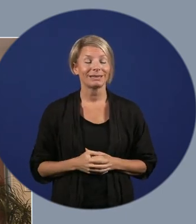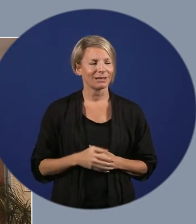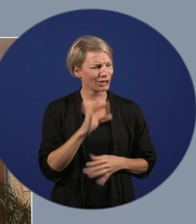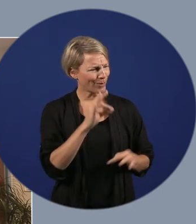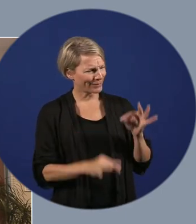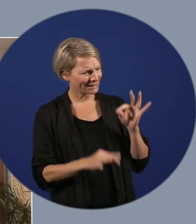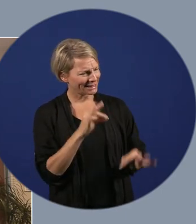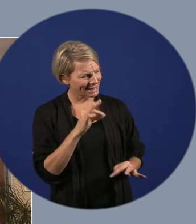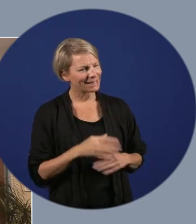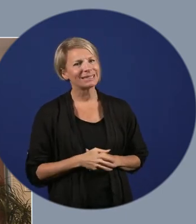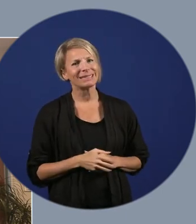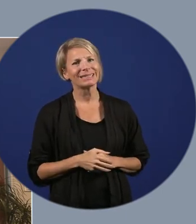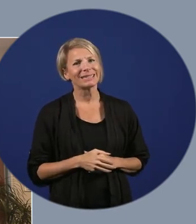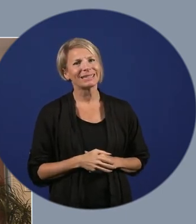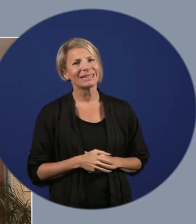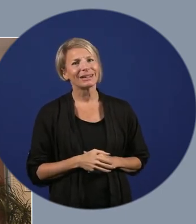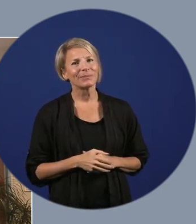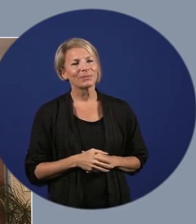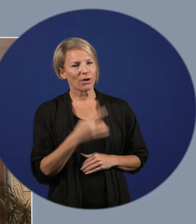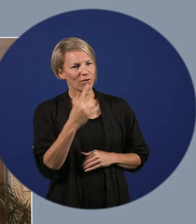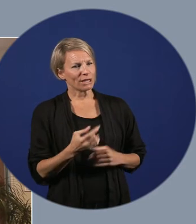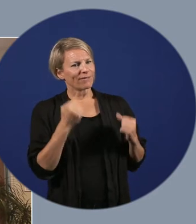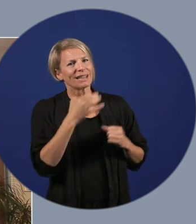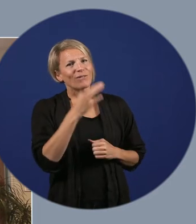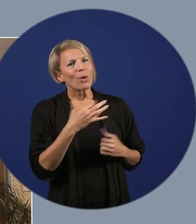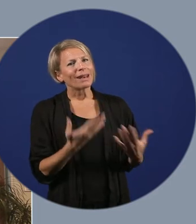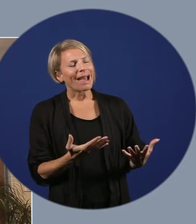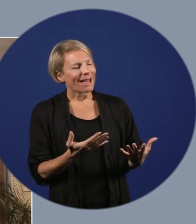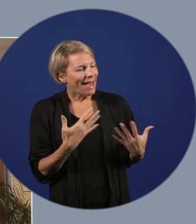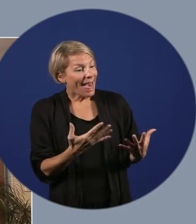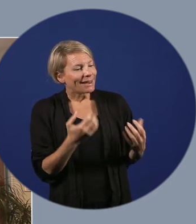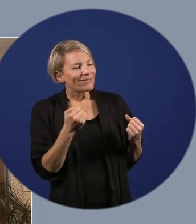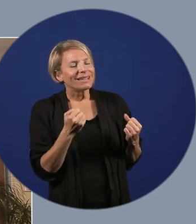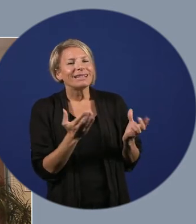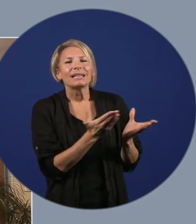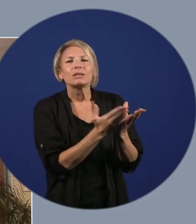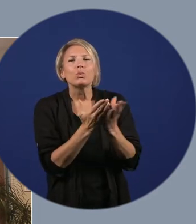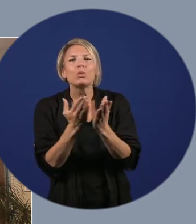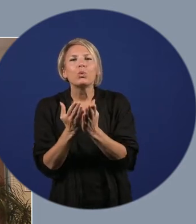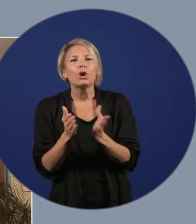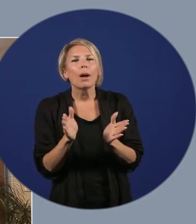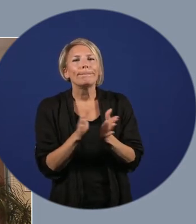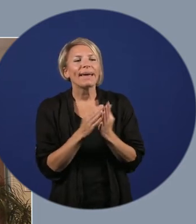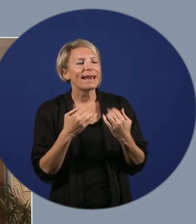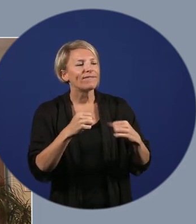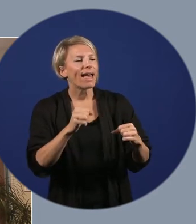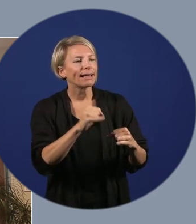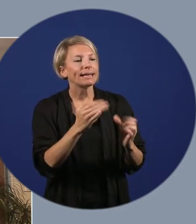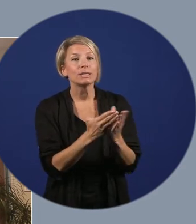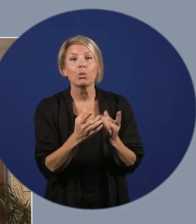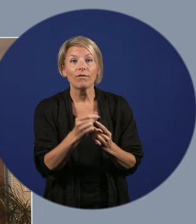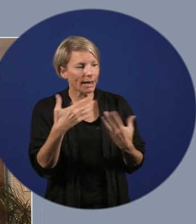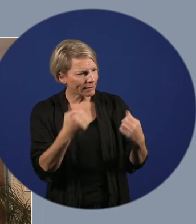precis. Och den första viktiga frågan. Är det viktigt att skolor medverkar i skolval, tycker ni?